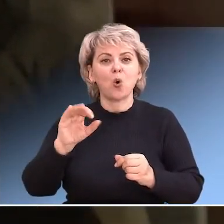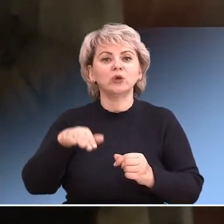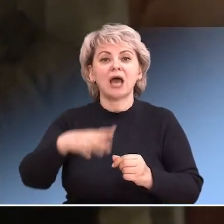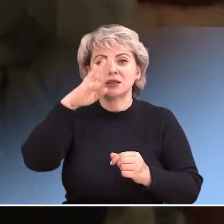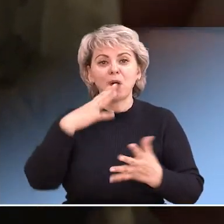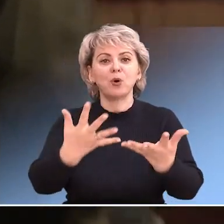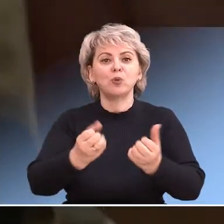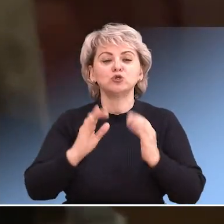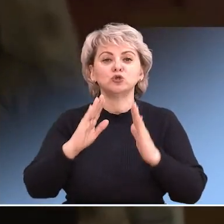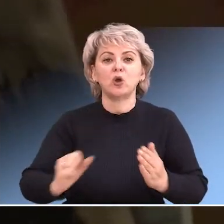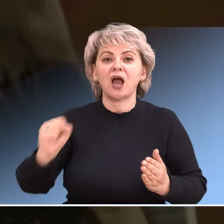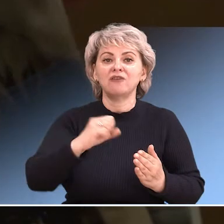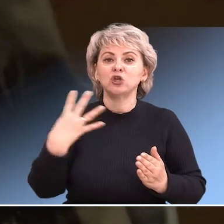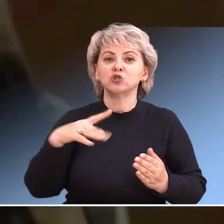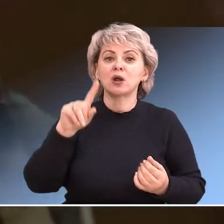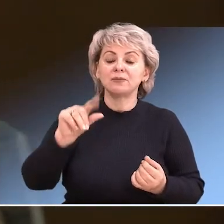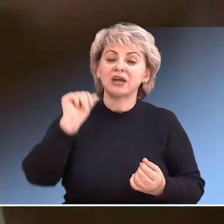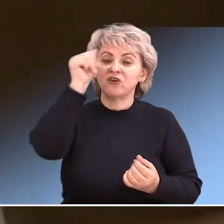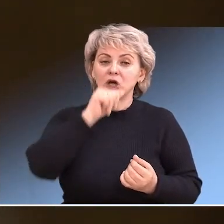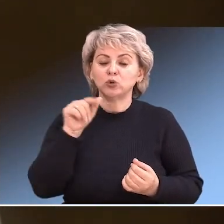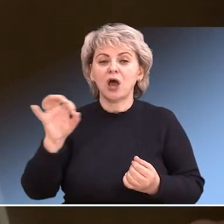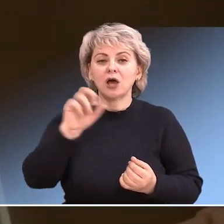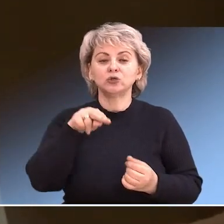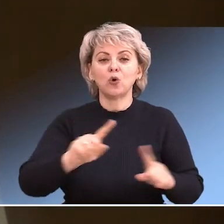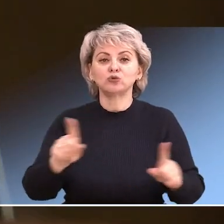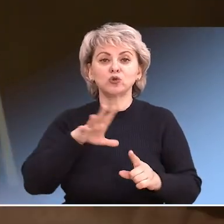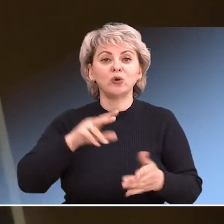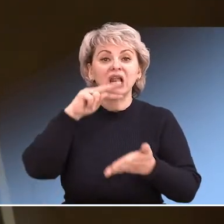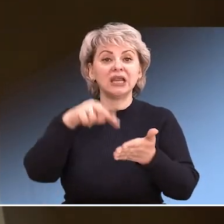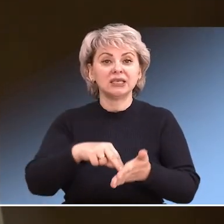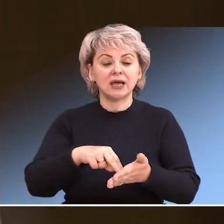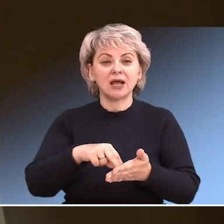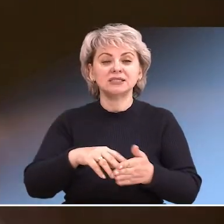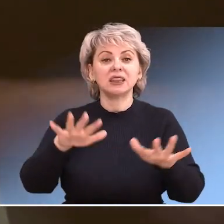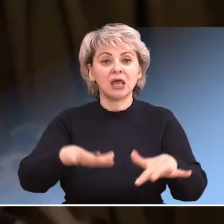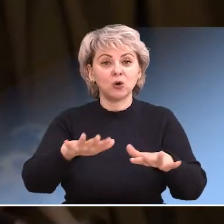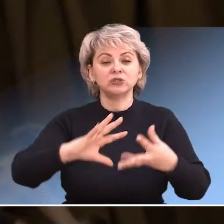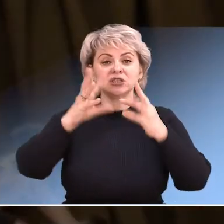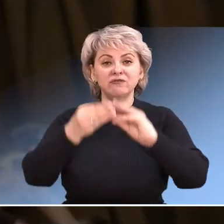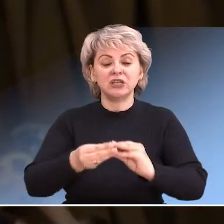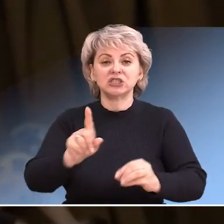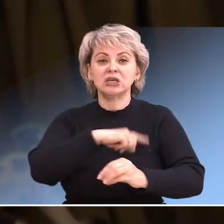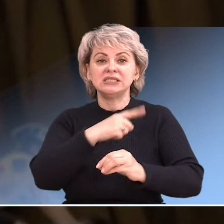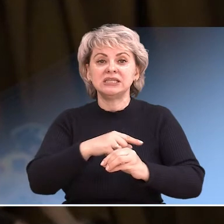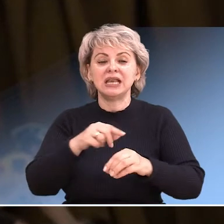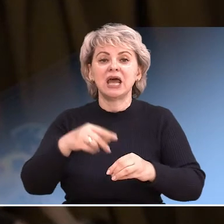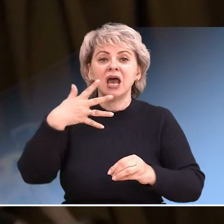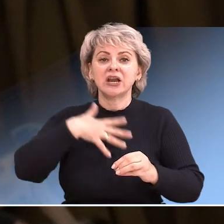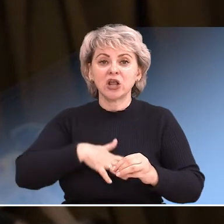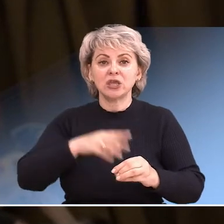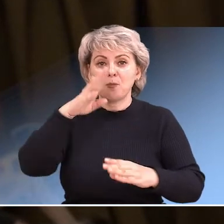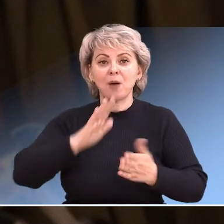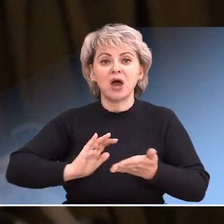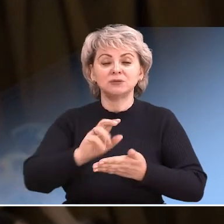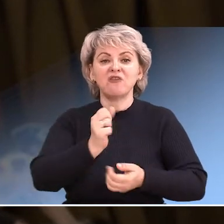первую весточку от отца они получили только в августе 41 года о том, что он в Ленинграде. В результате сильной